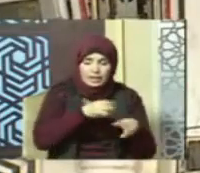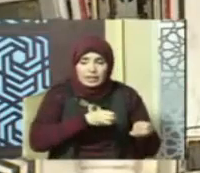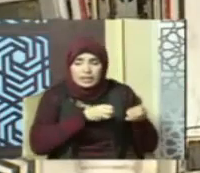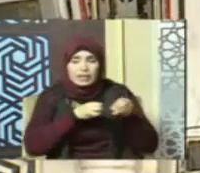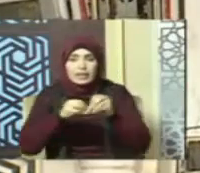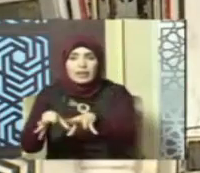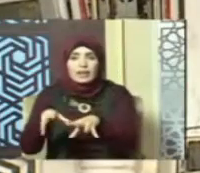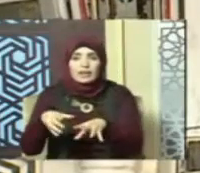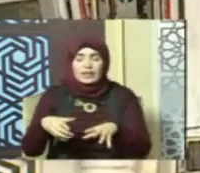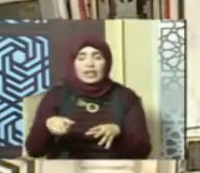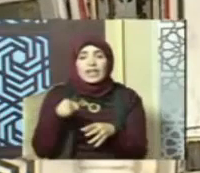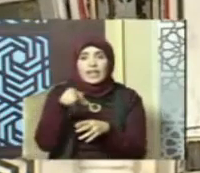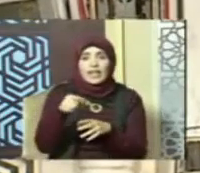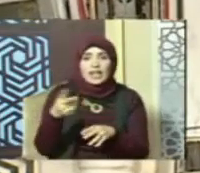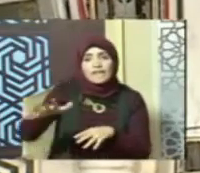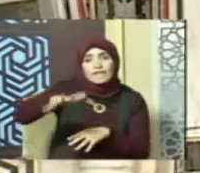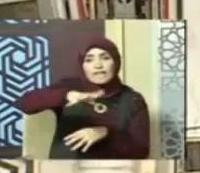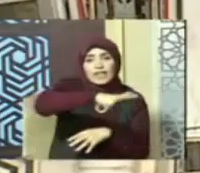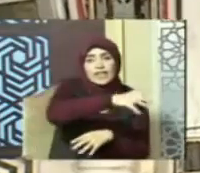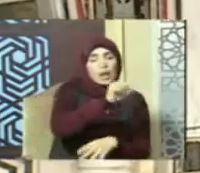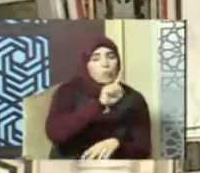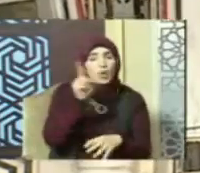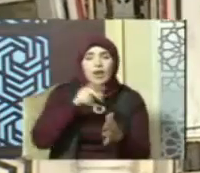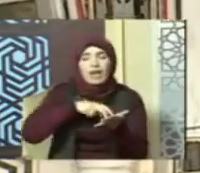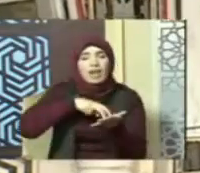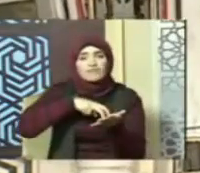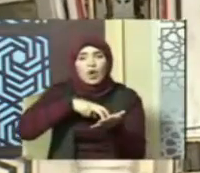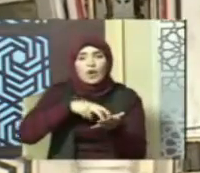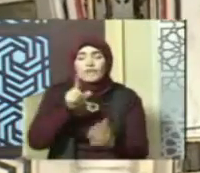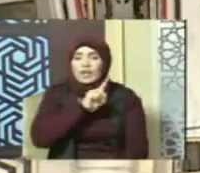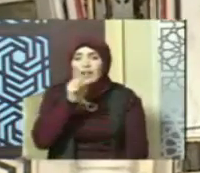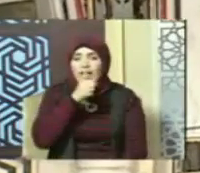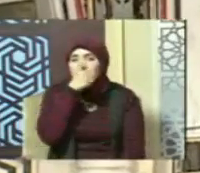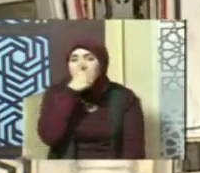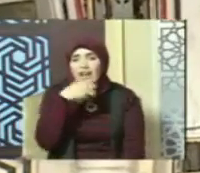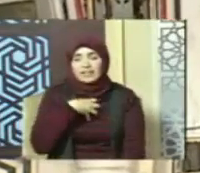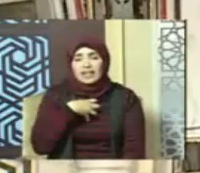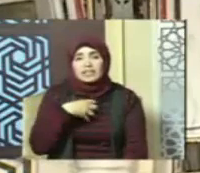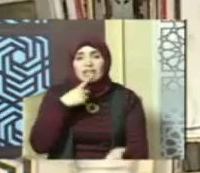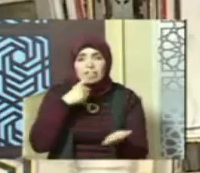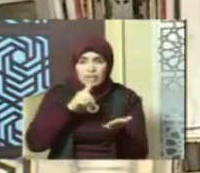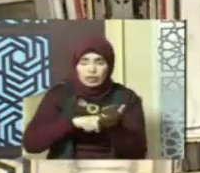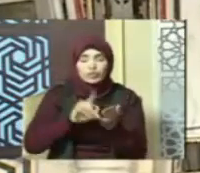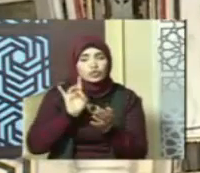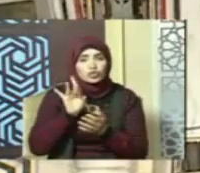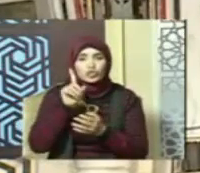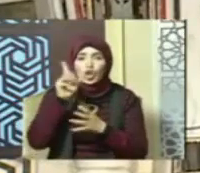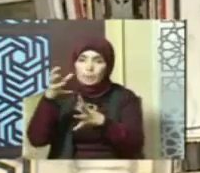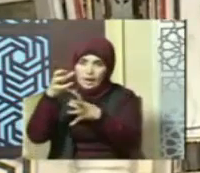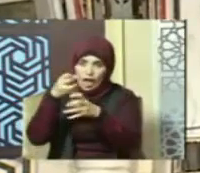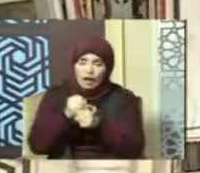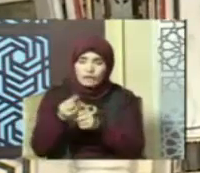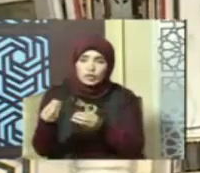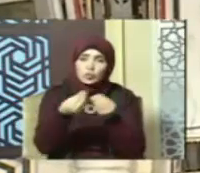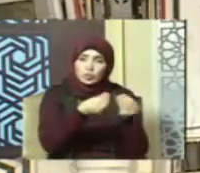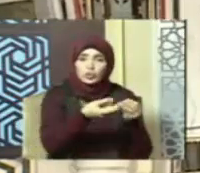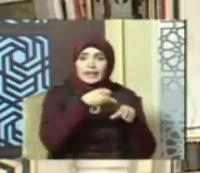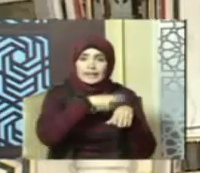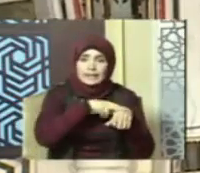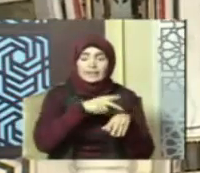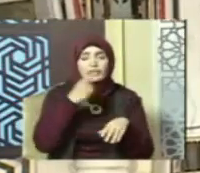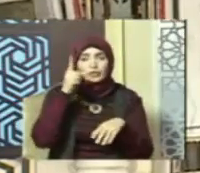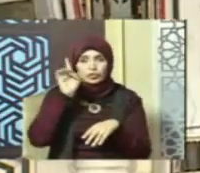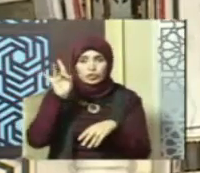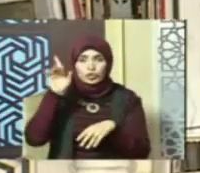ولا تخافي ولا تحزني، إن ردوه إليك وجاعلوه من المرسلين.